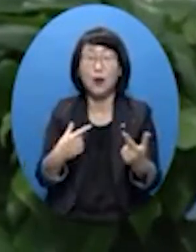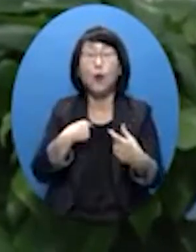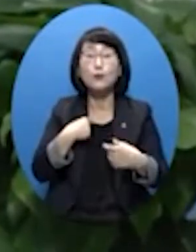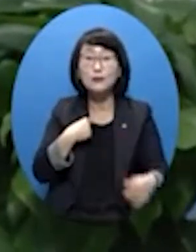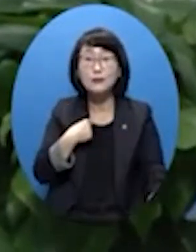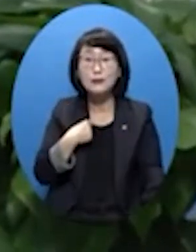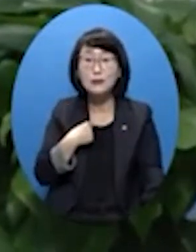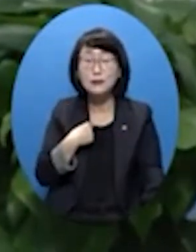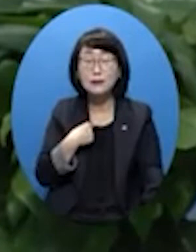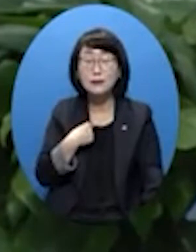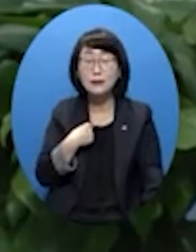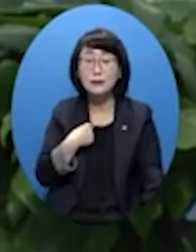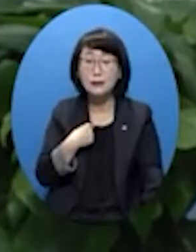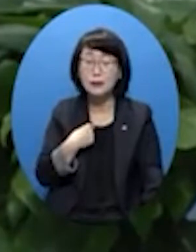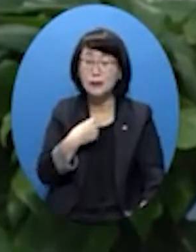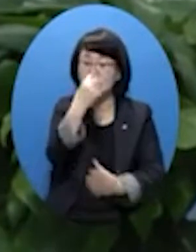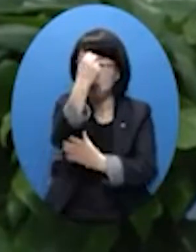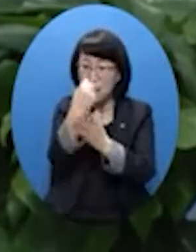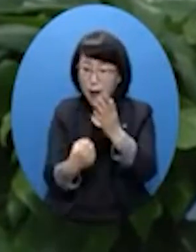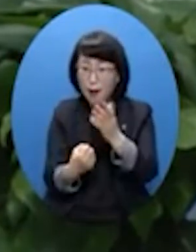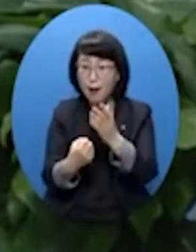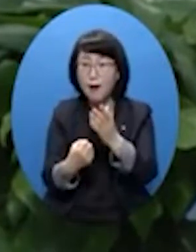잘 헤어져야